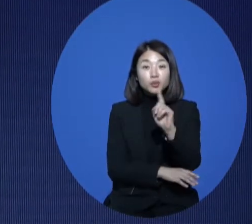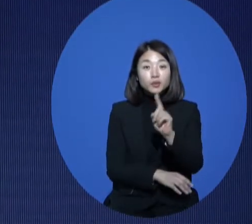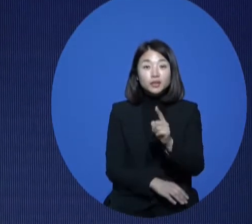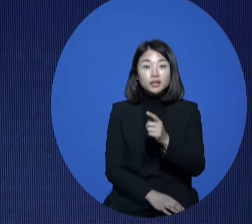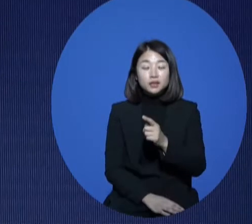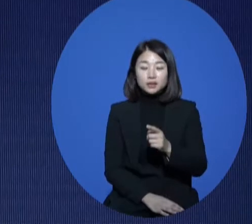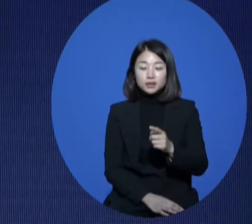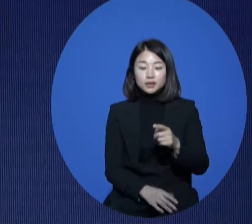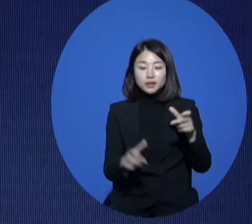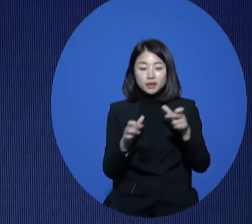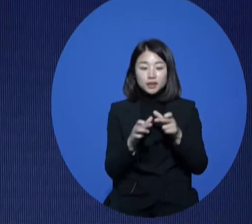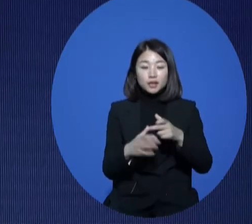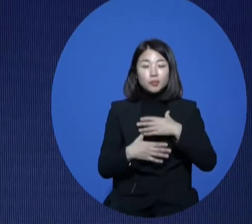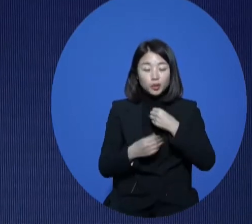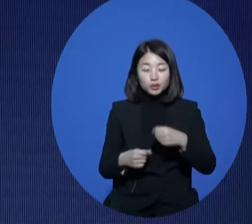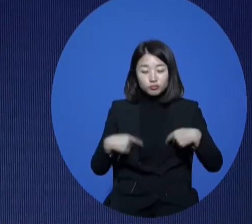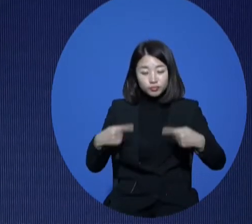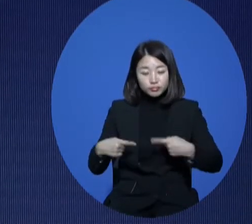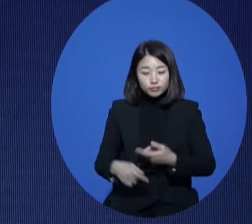이동권.